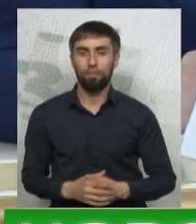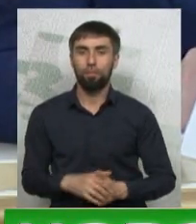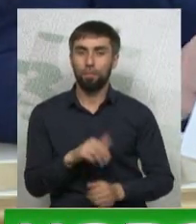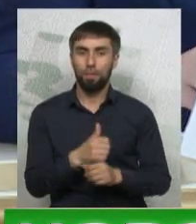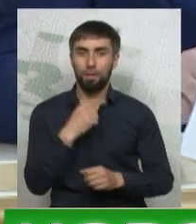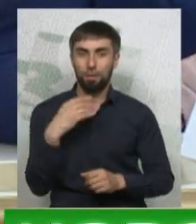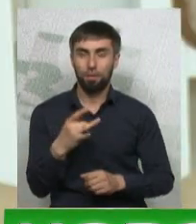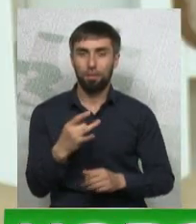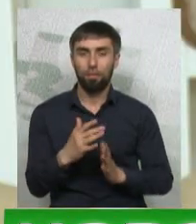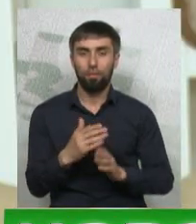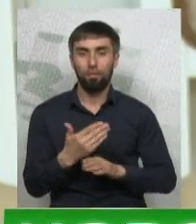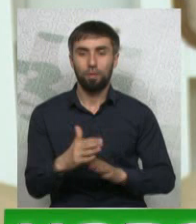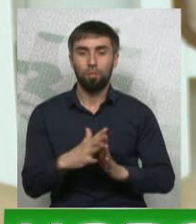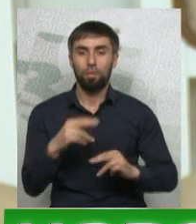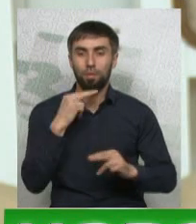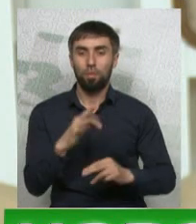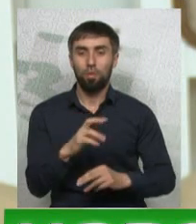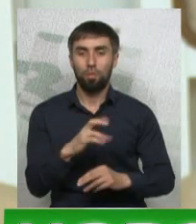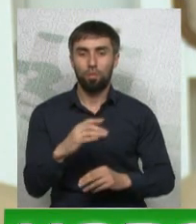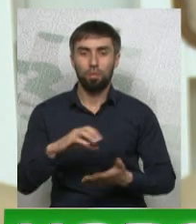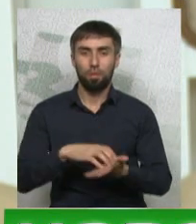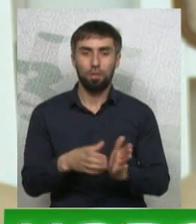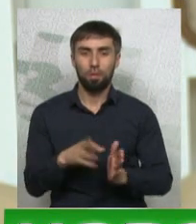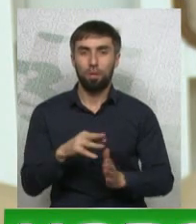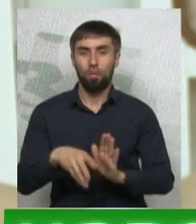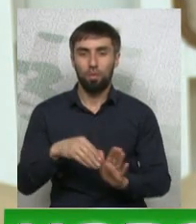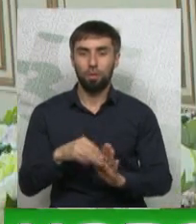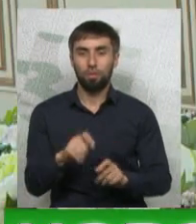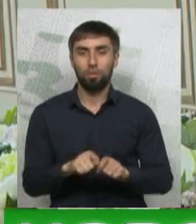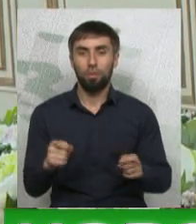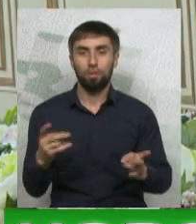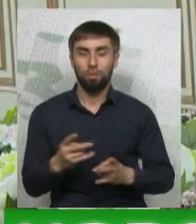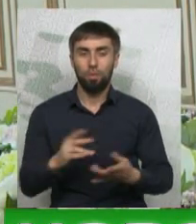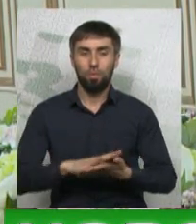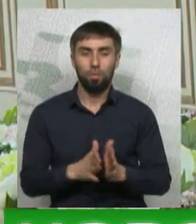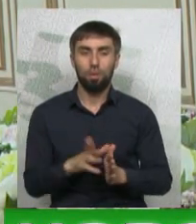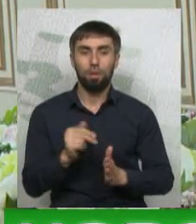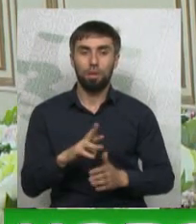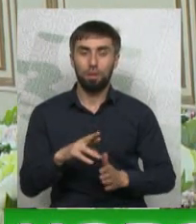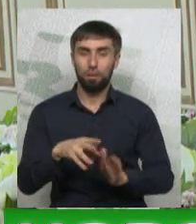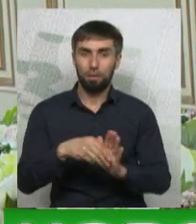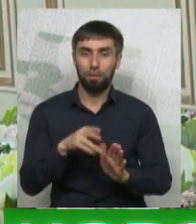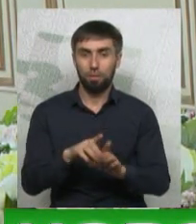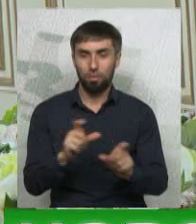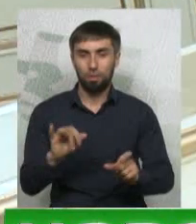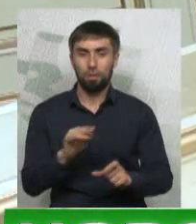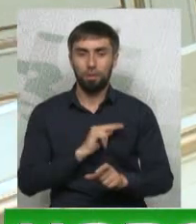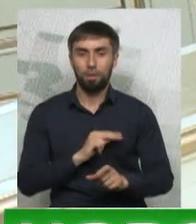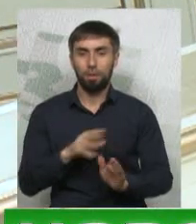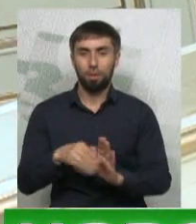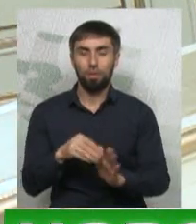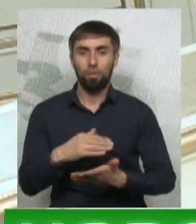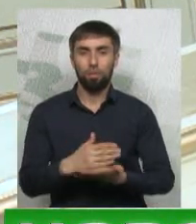Глава Ингушетии уделил большое внимание оборудованию помещений для голосования и созданию необходимых условий как для избирателей, так и для работников